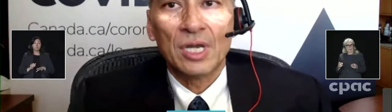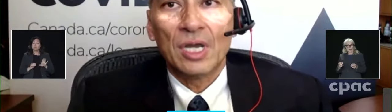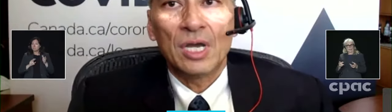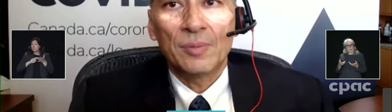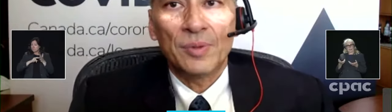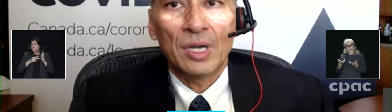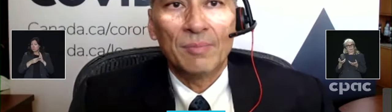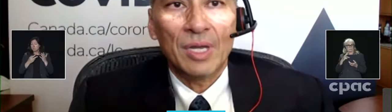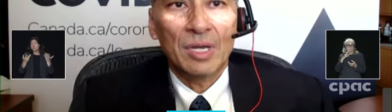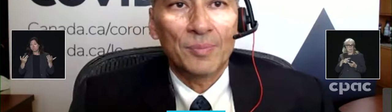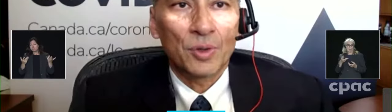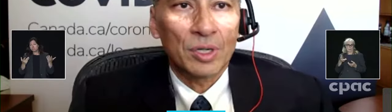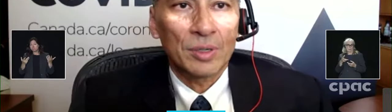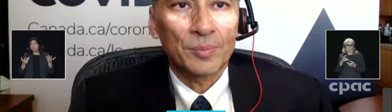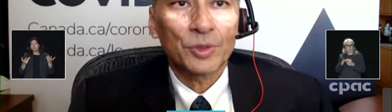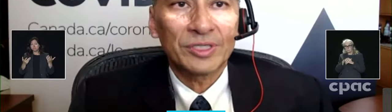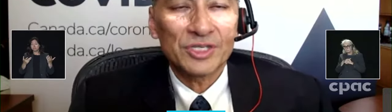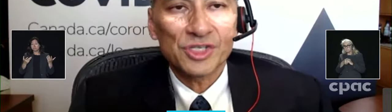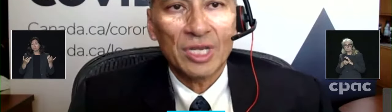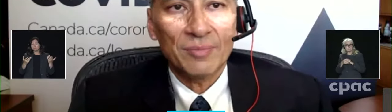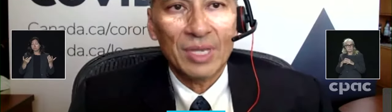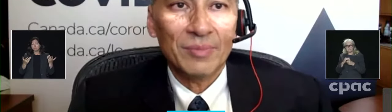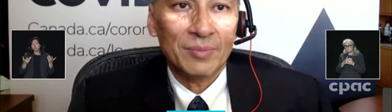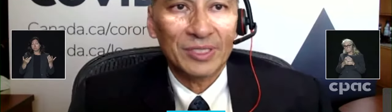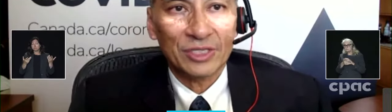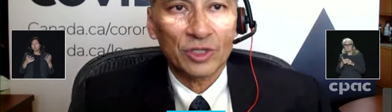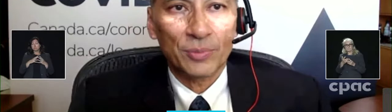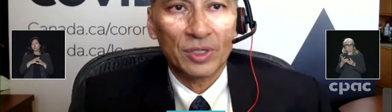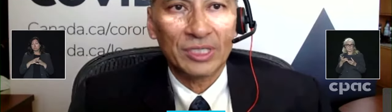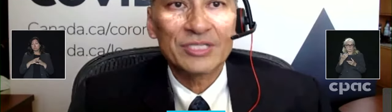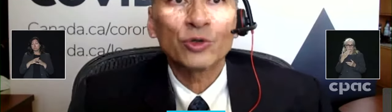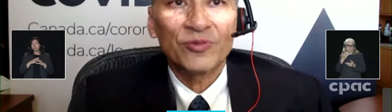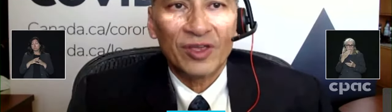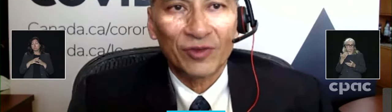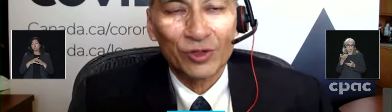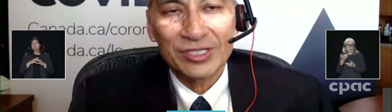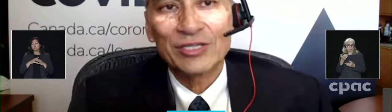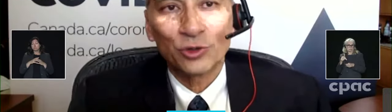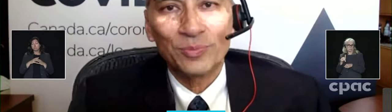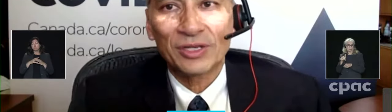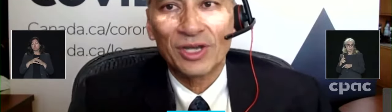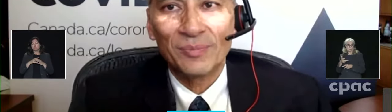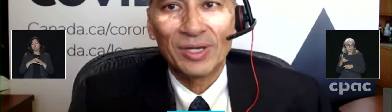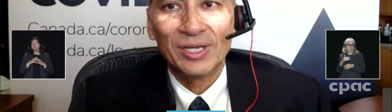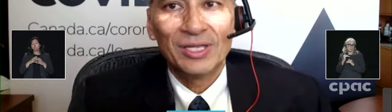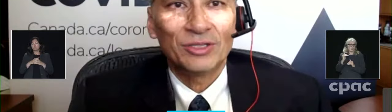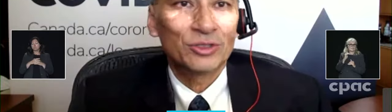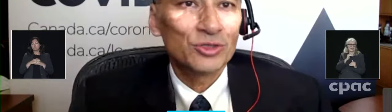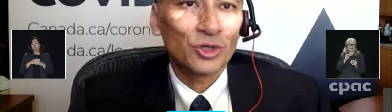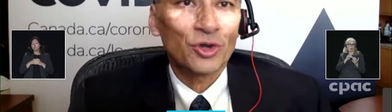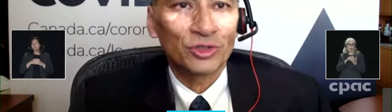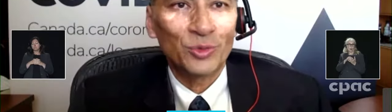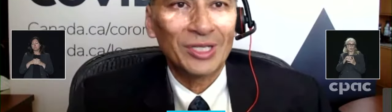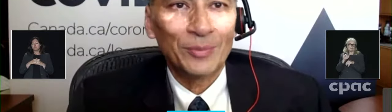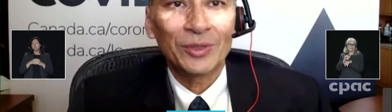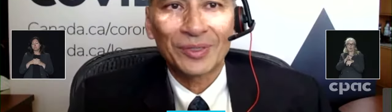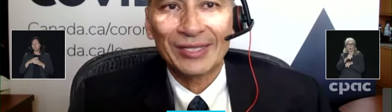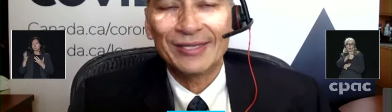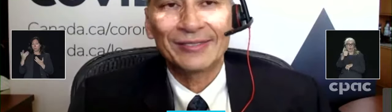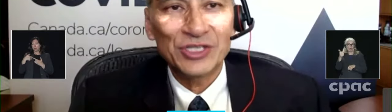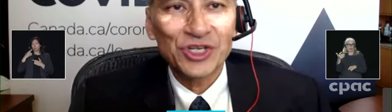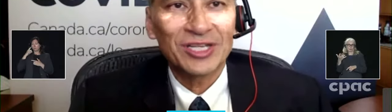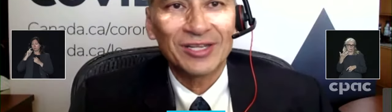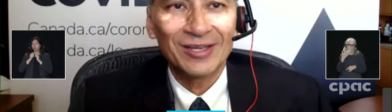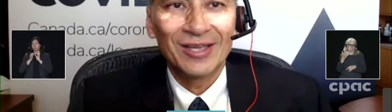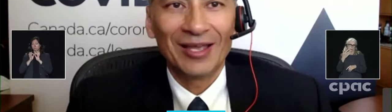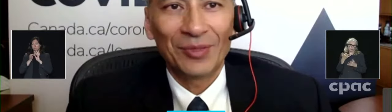dire, pour protéger, même peut-être pour les autres virus, les autres microbes, de toujours continuer les bonnes